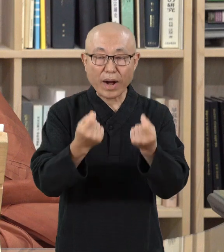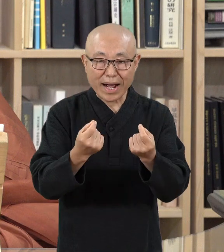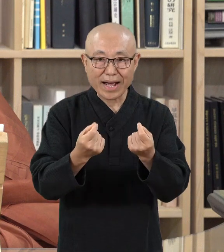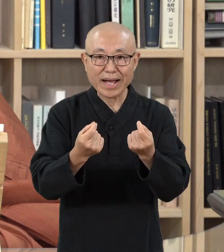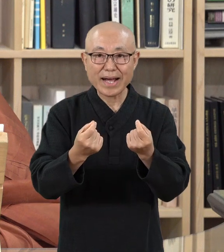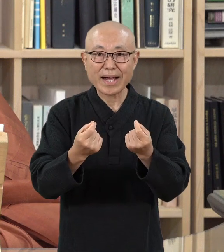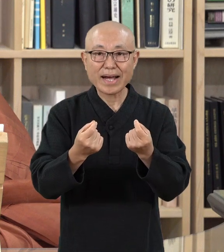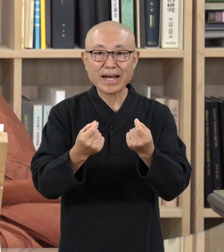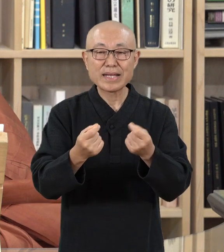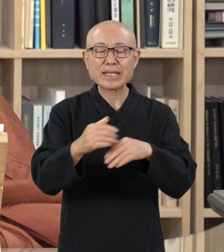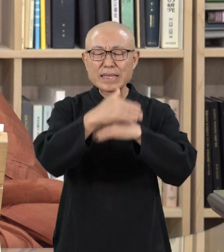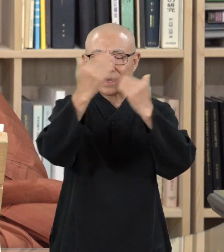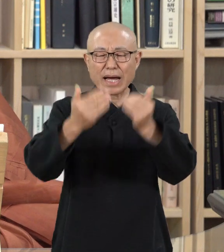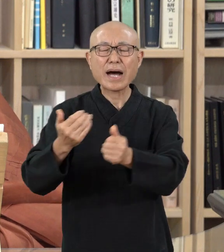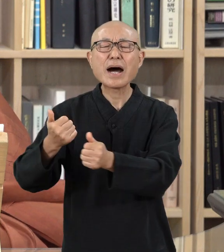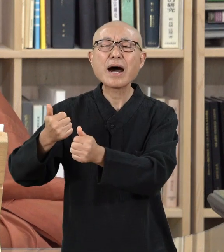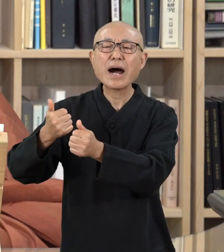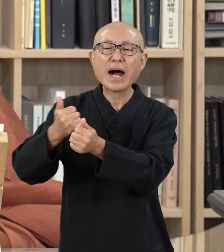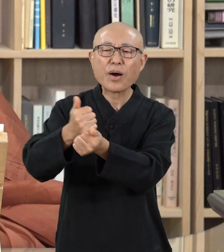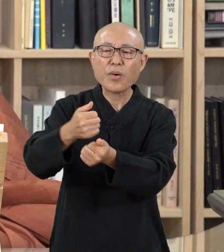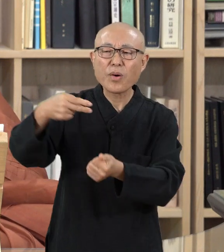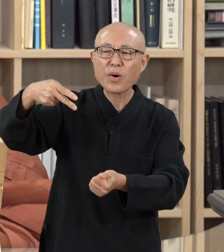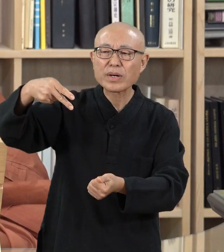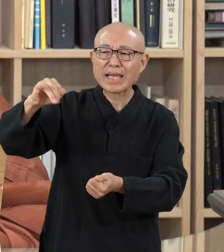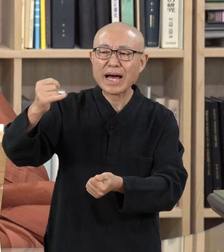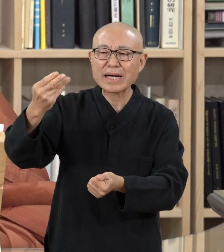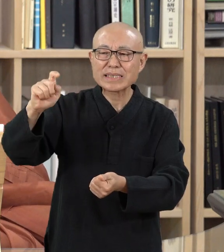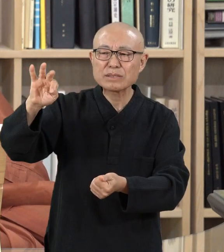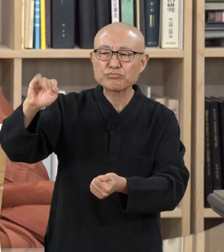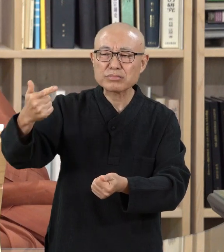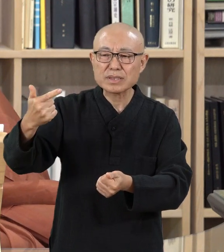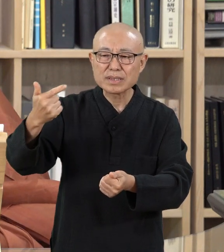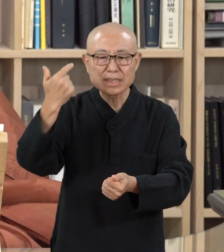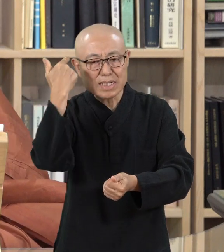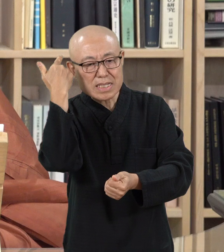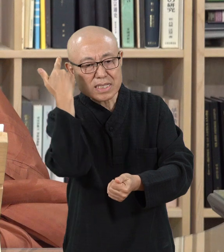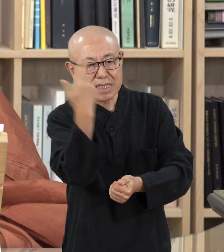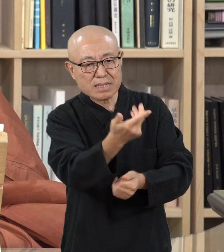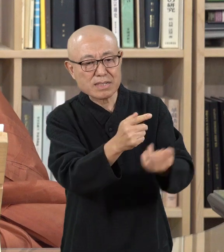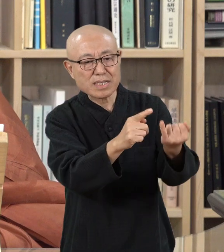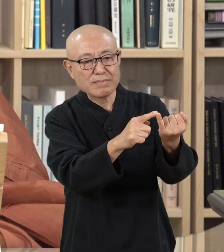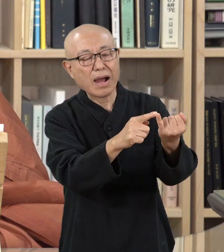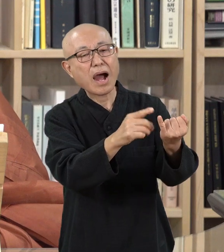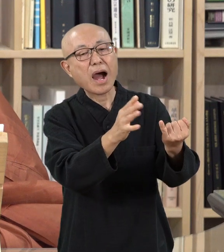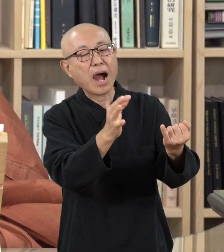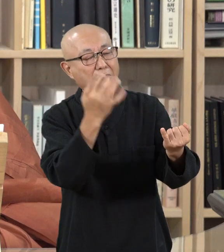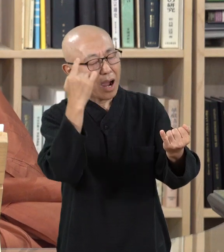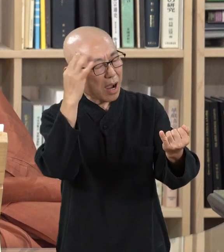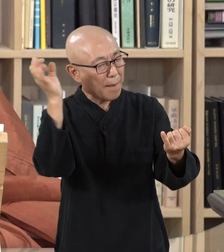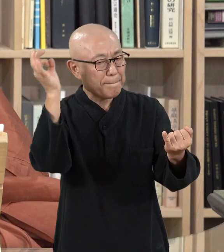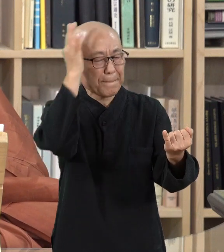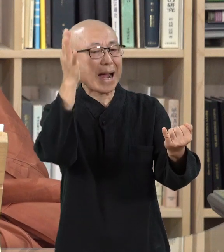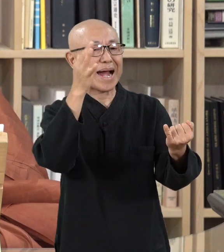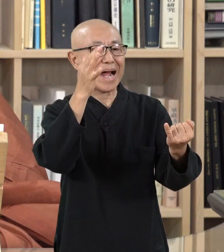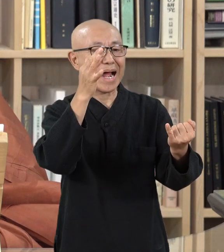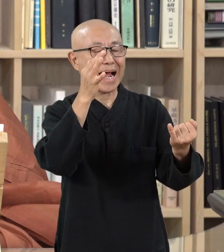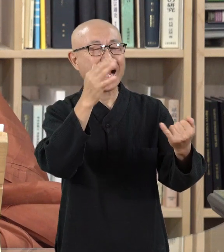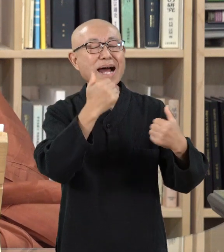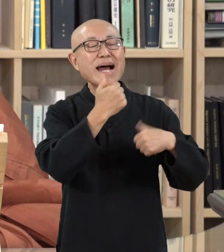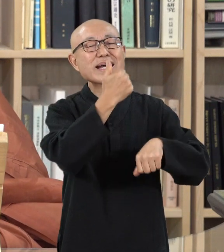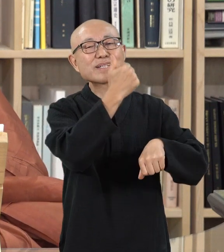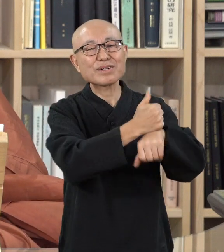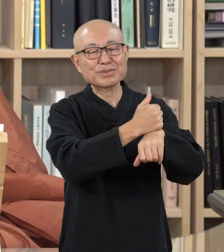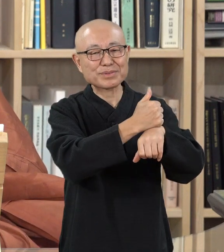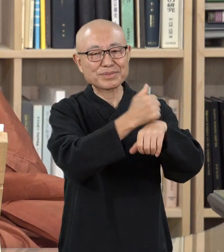다 극복하고 사리불존자의 하나의 질문에 일체 모든 것을 다 내려놓고, 그리고